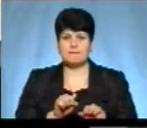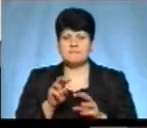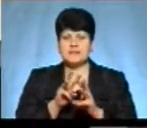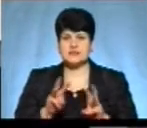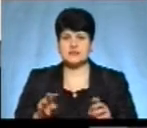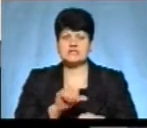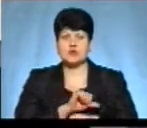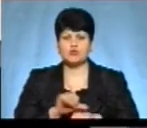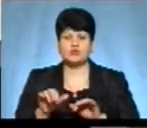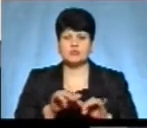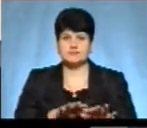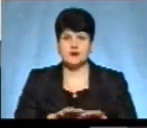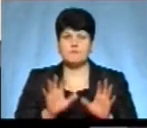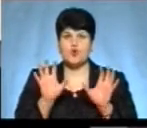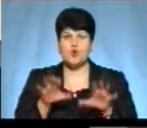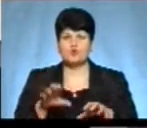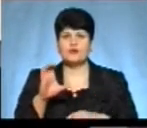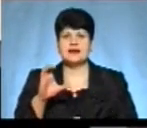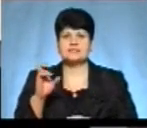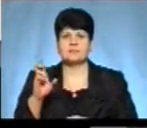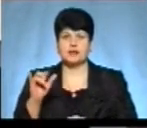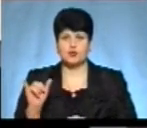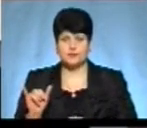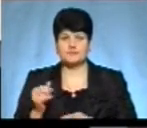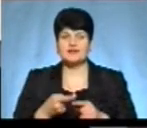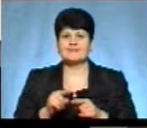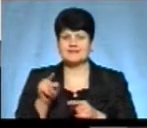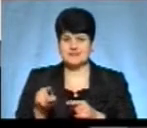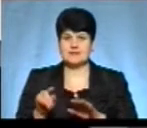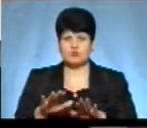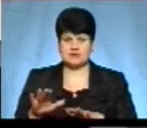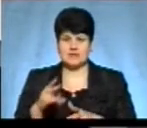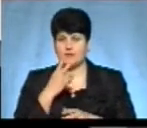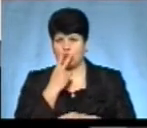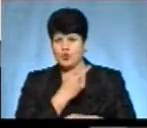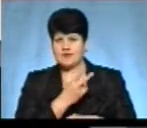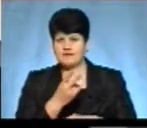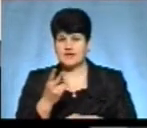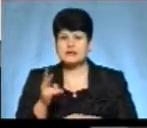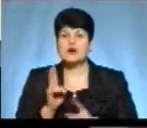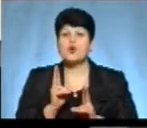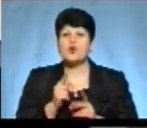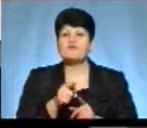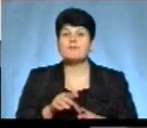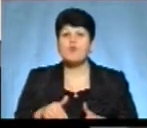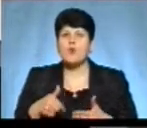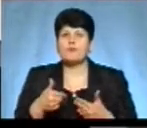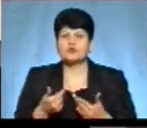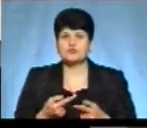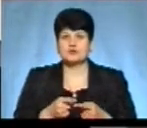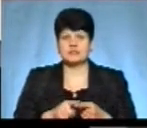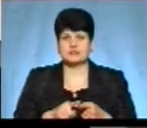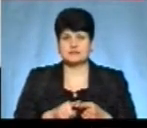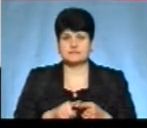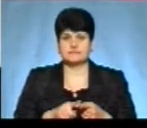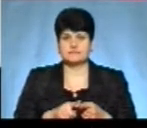голову СБУ. Так, тобто цих ключових посад. Тому, відповідно, подивитися, кого він пропонує вже на ці посади. Що